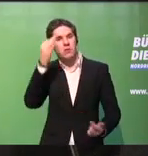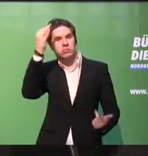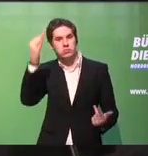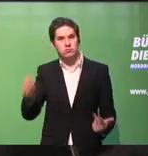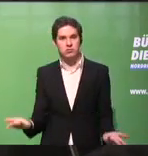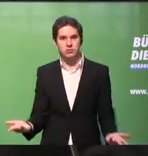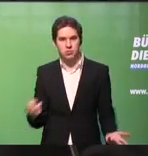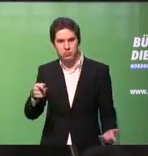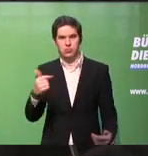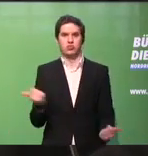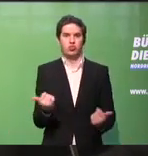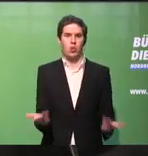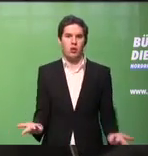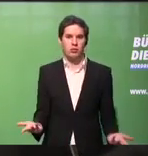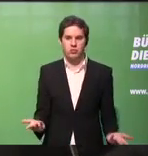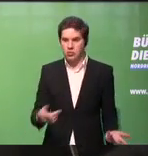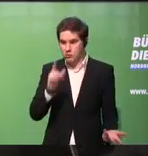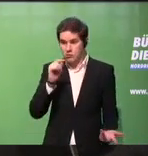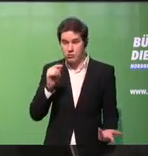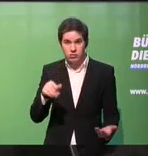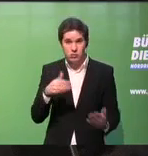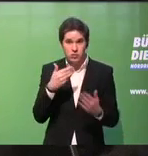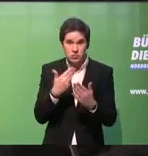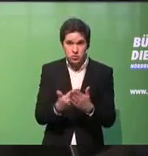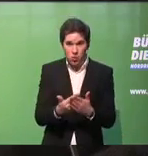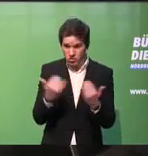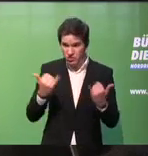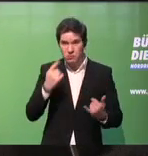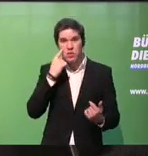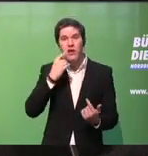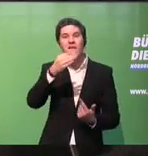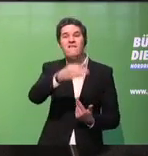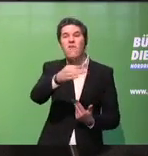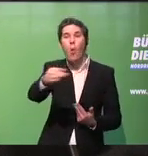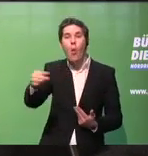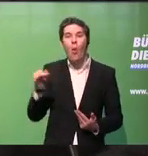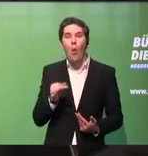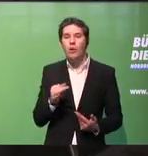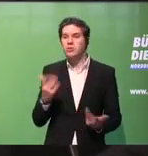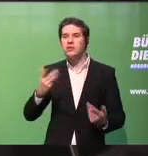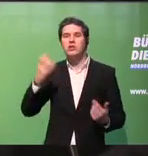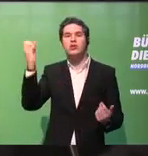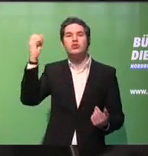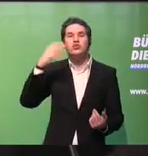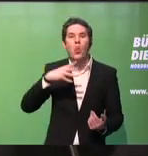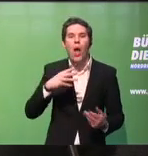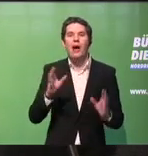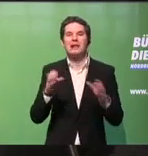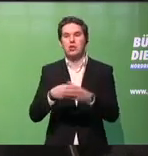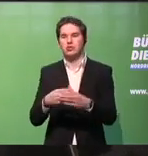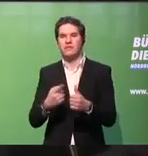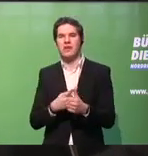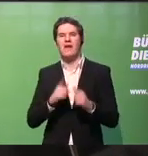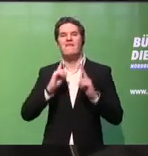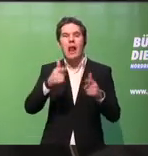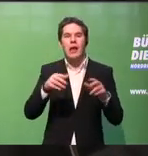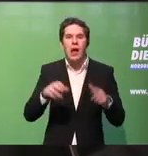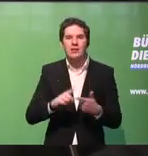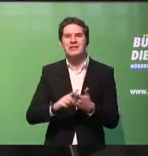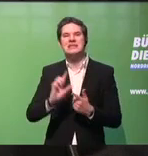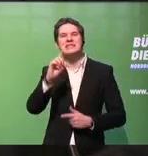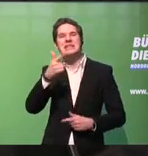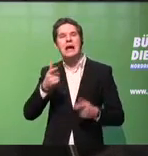Freunde, es ist kein Zufall, dass vor Ort Verleihläden, Solargenossenschaften, Transition Town Gruppen,